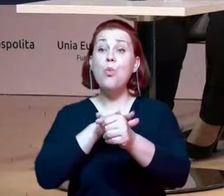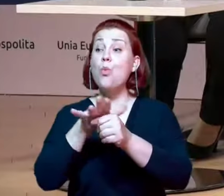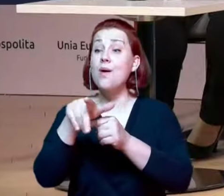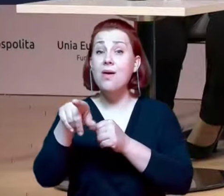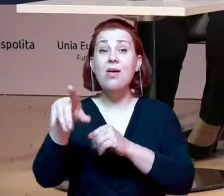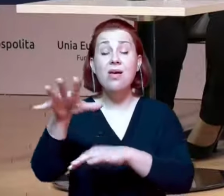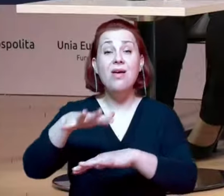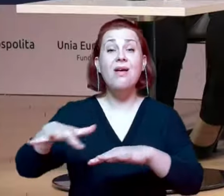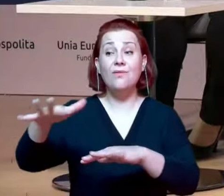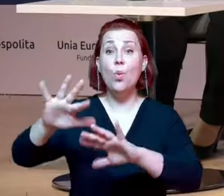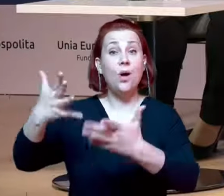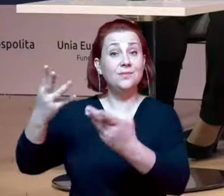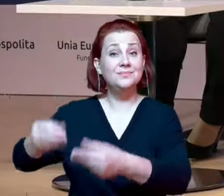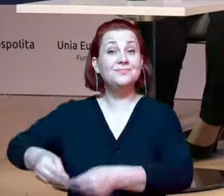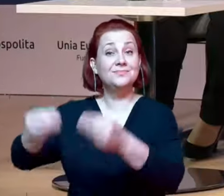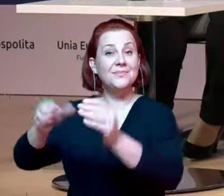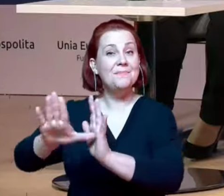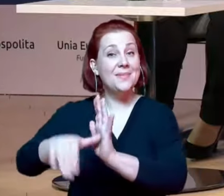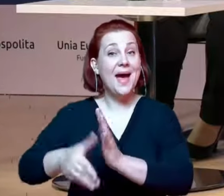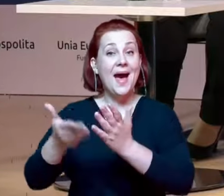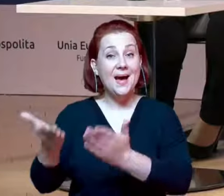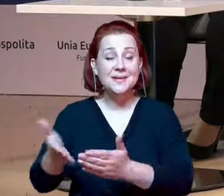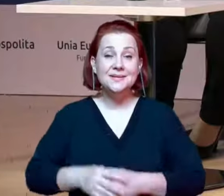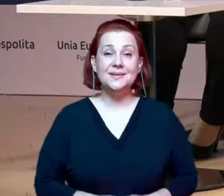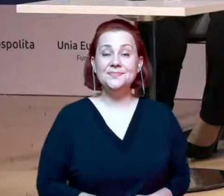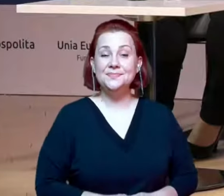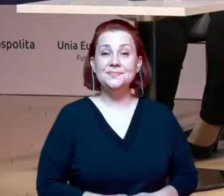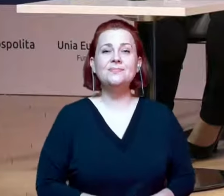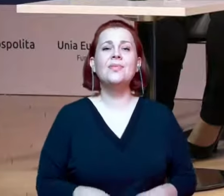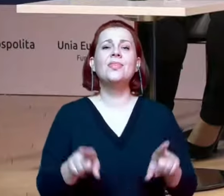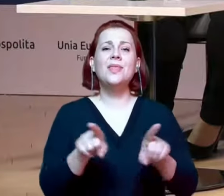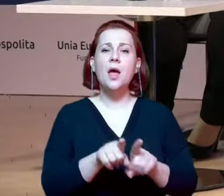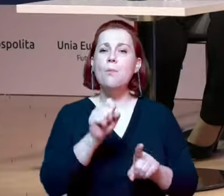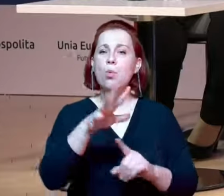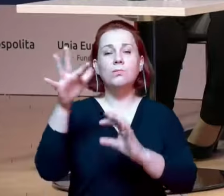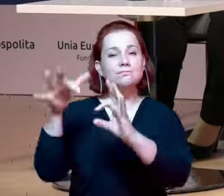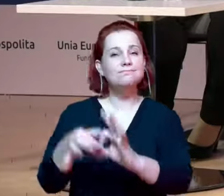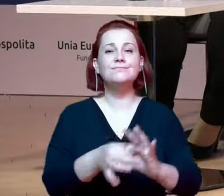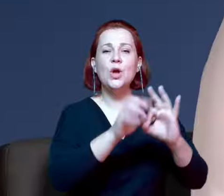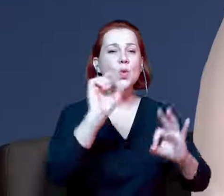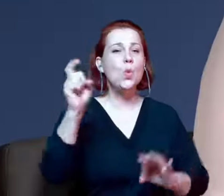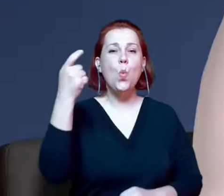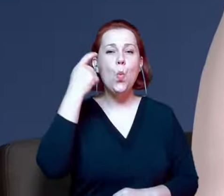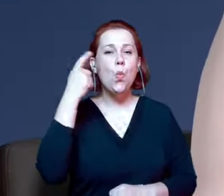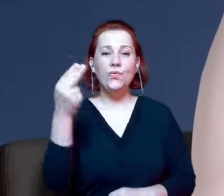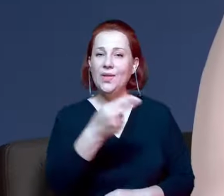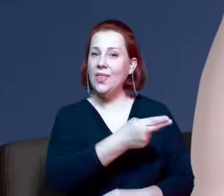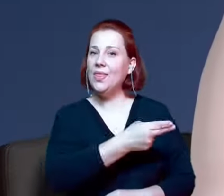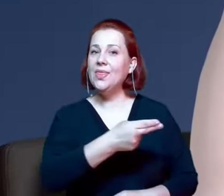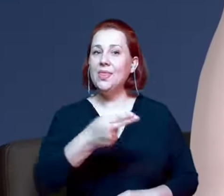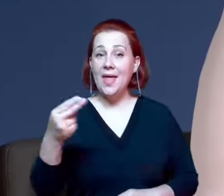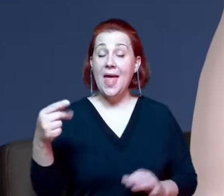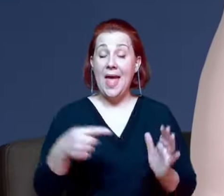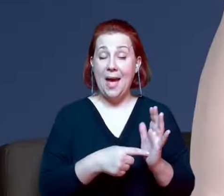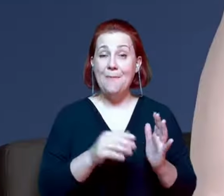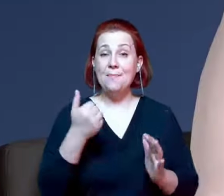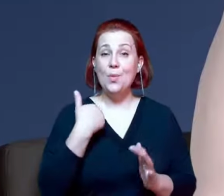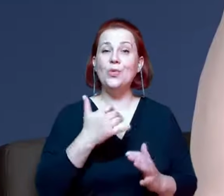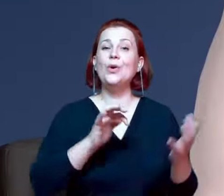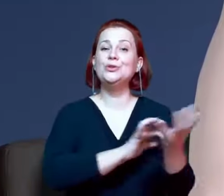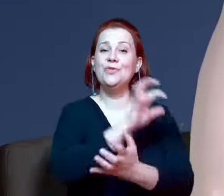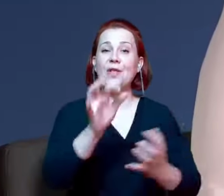na rozwój miast. Jest to też nawiązanie do tematu przewodniego, które towarzyszyło Światowemu